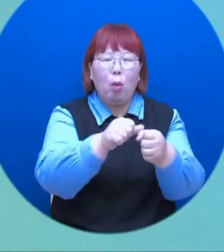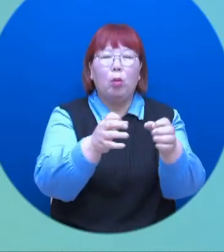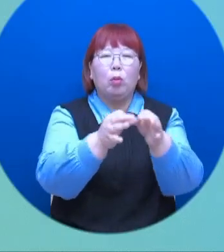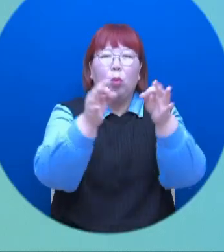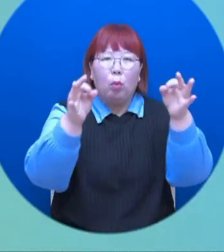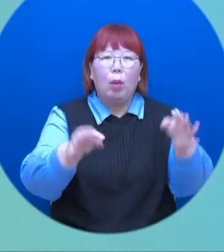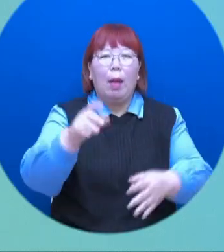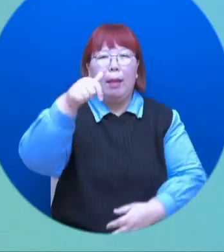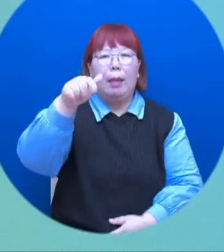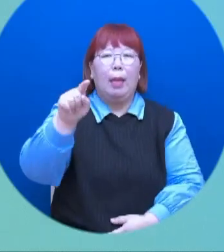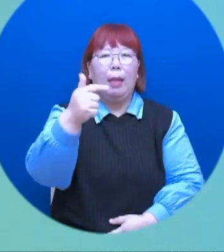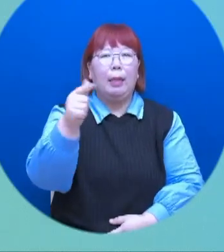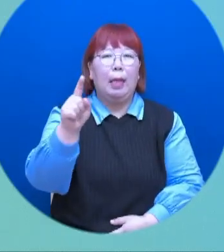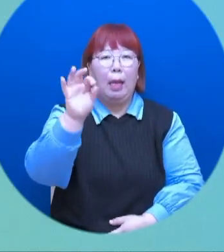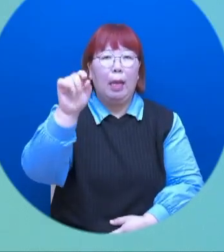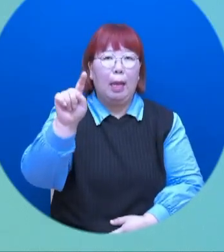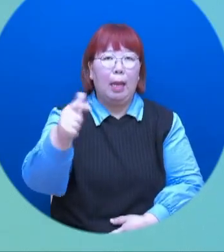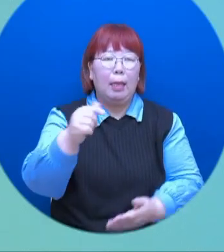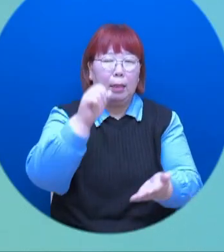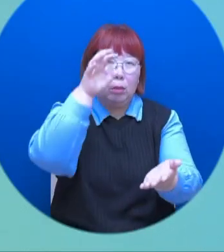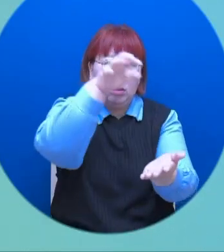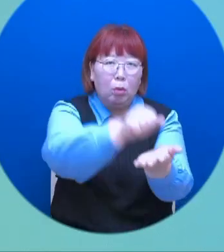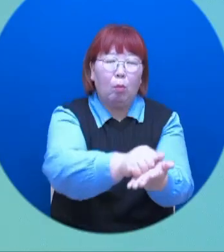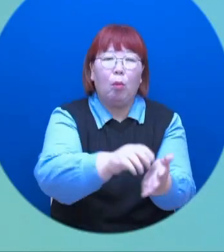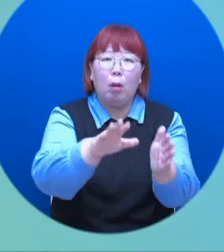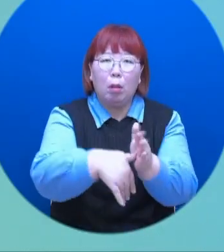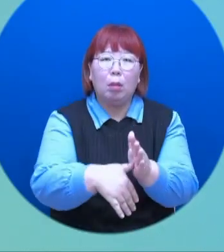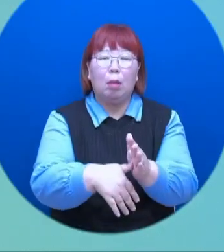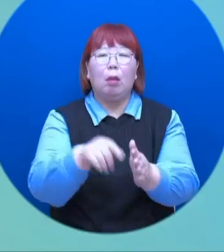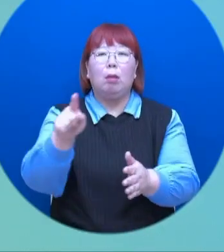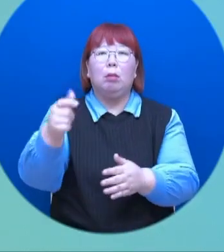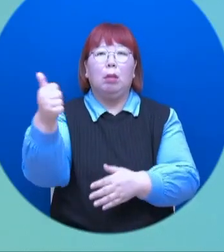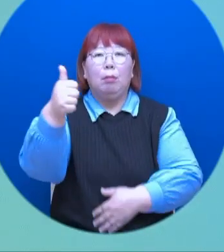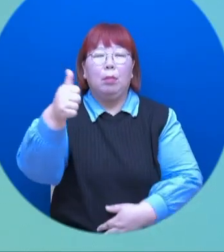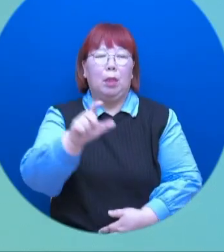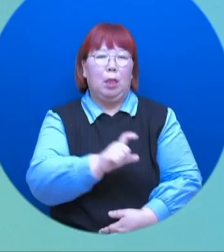과정에 전혀 그 이름이 등장하고 있지 않아요.